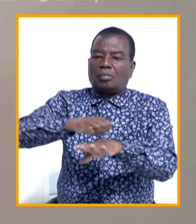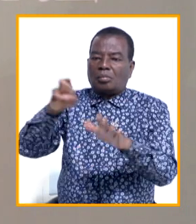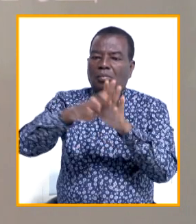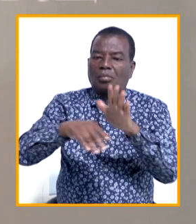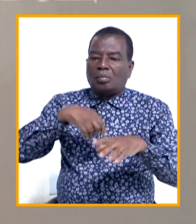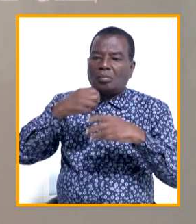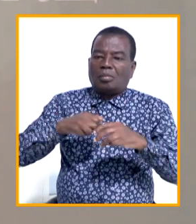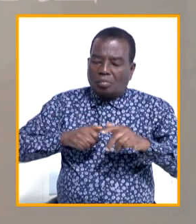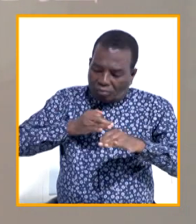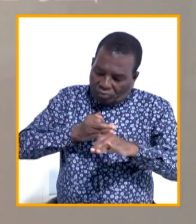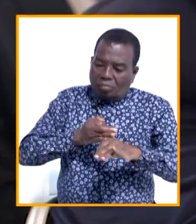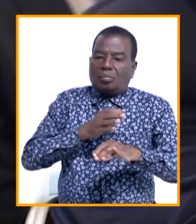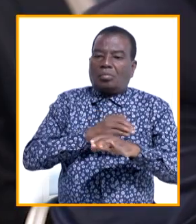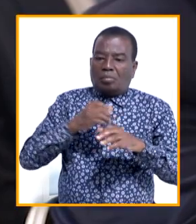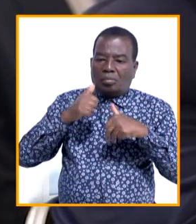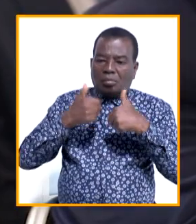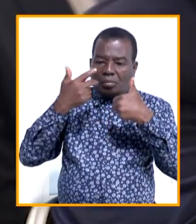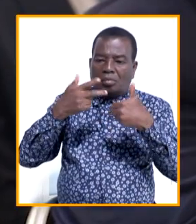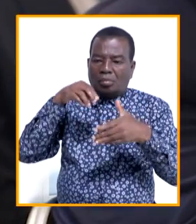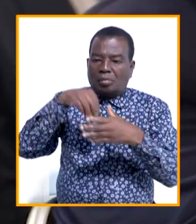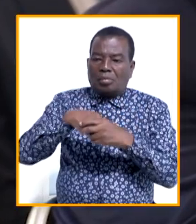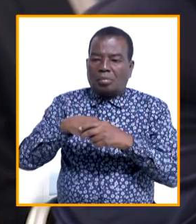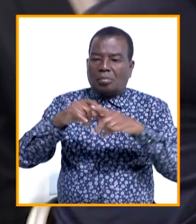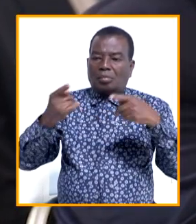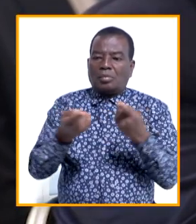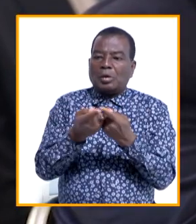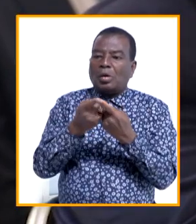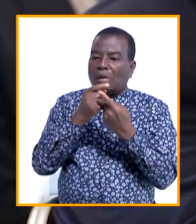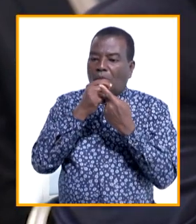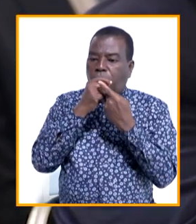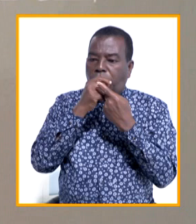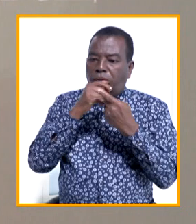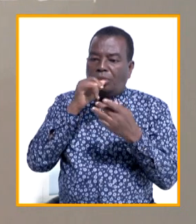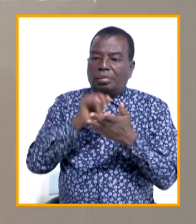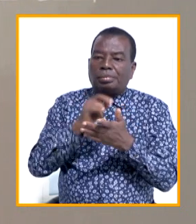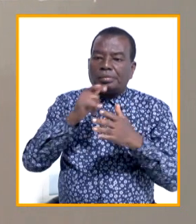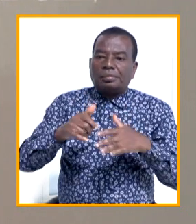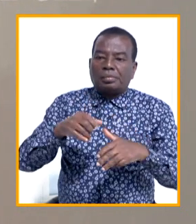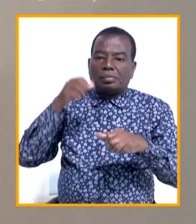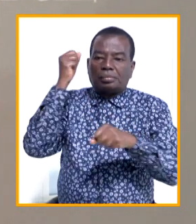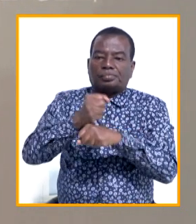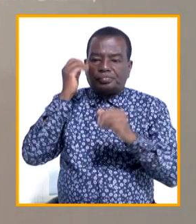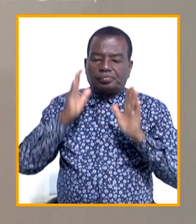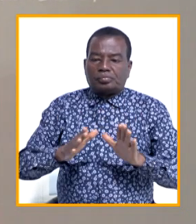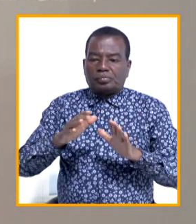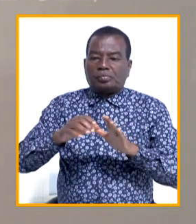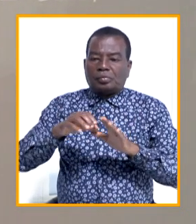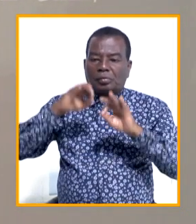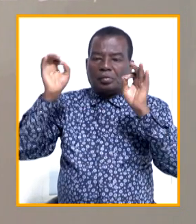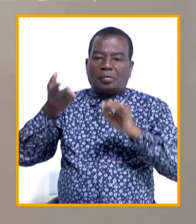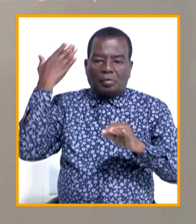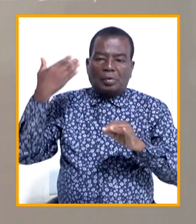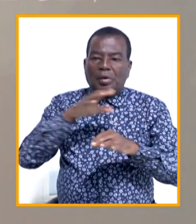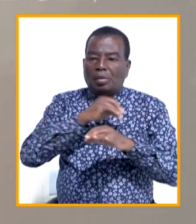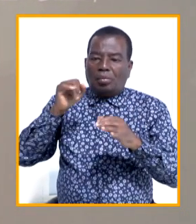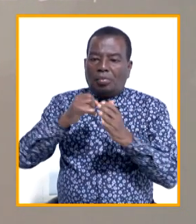qui ont su forcer l'admiration dans leur corporation c'est le réa des éditions passées et